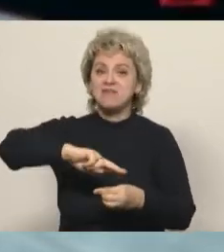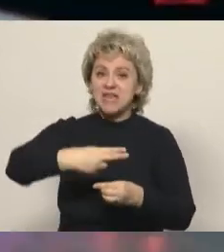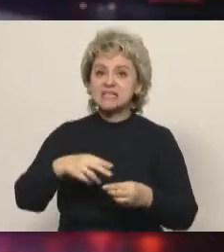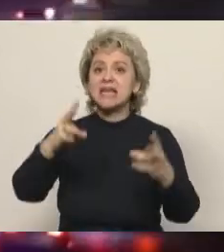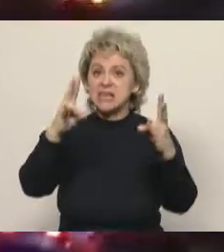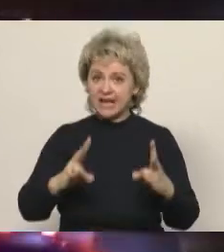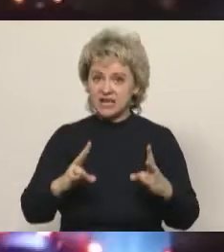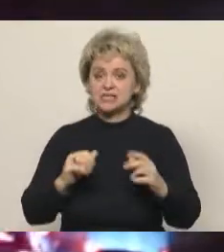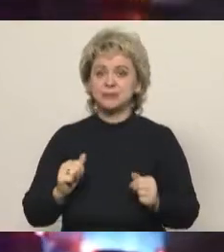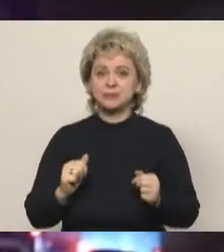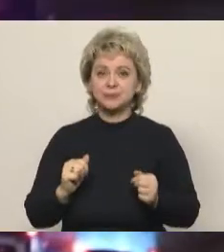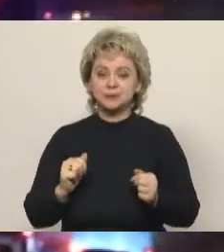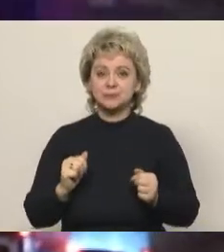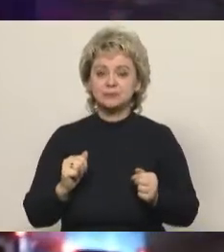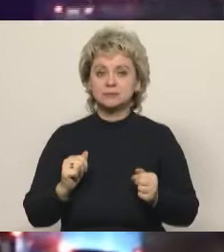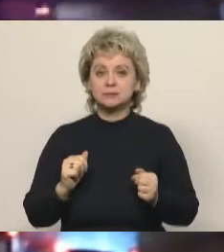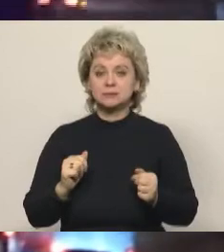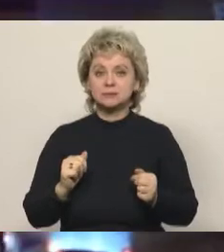трагедии.